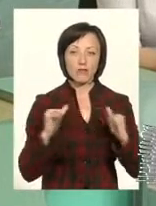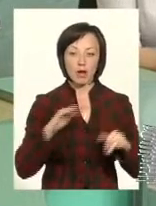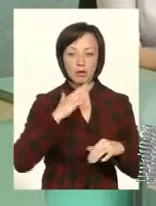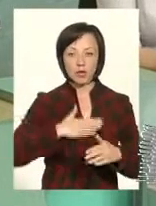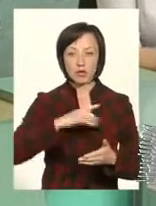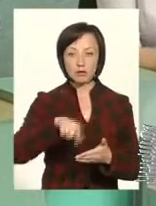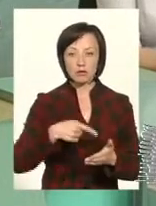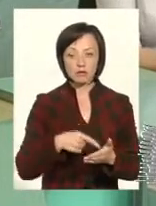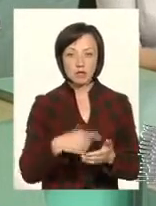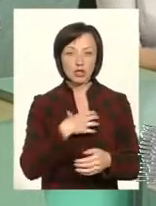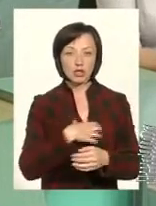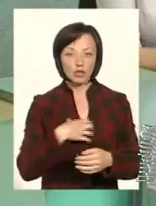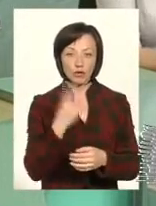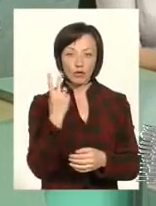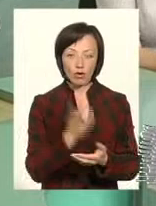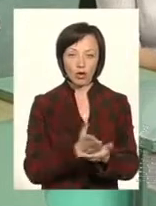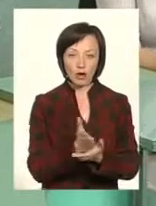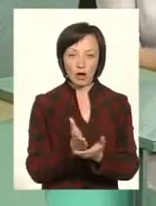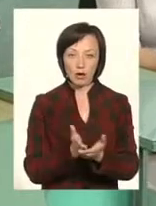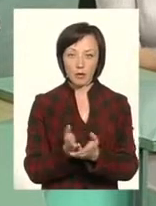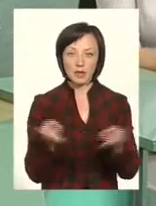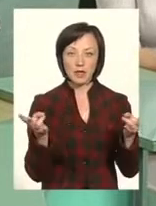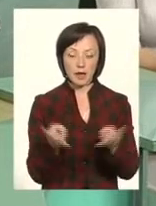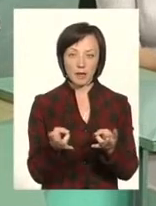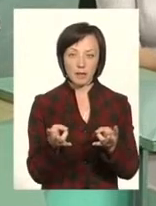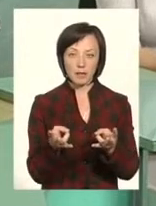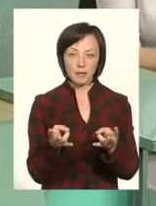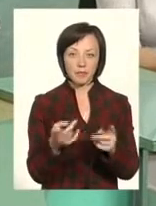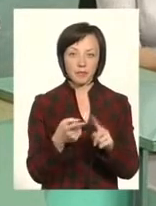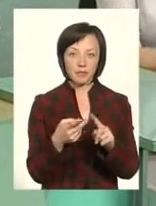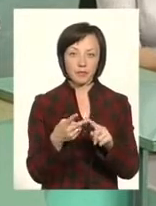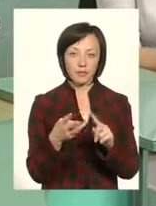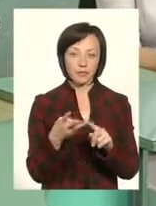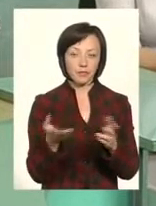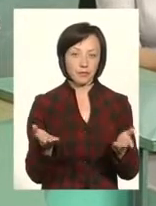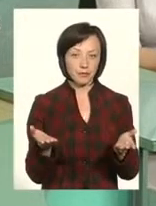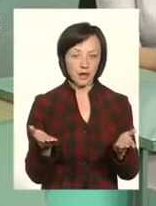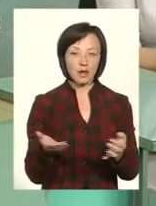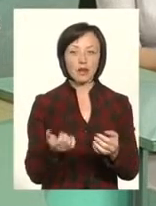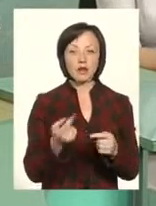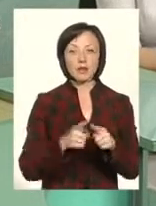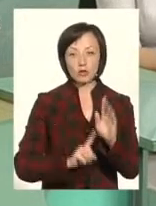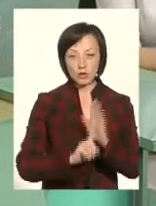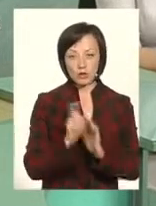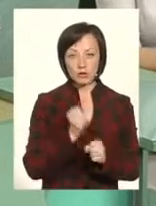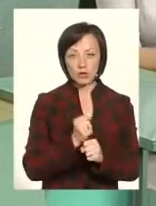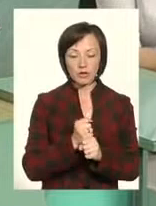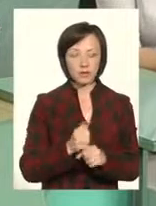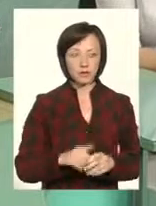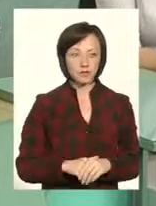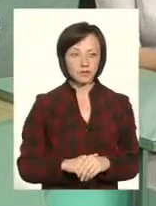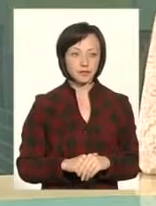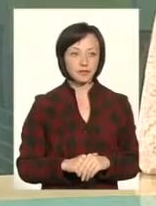наше місто стратегічно в 2 напрямках. Для цього нам треба 1, 2, 3. Засучили рукава і пішли всі